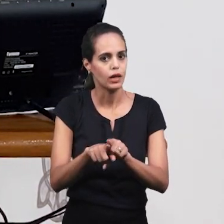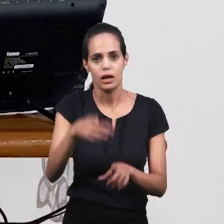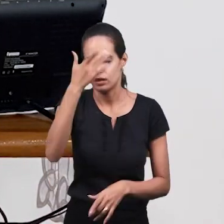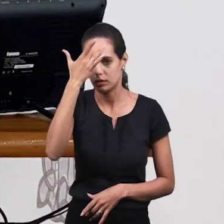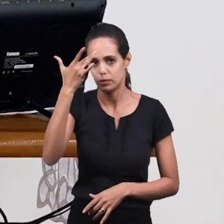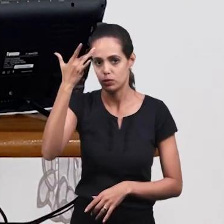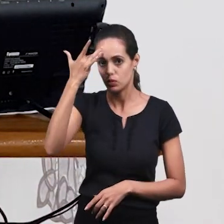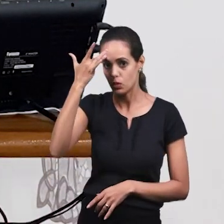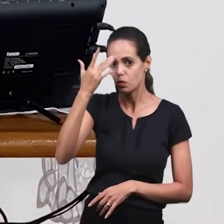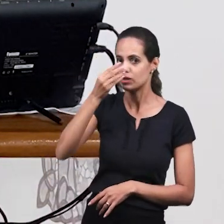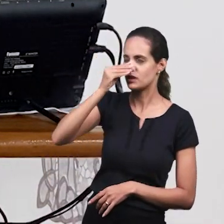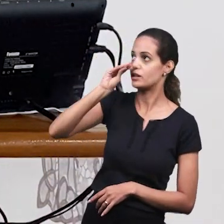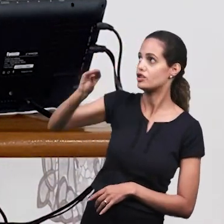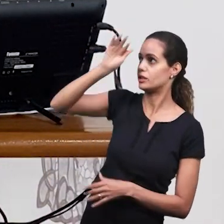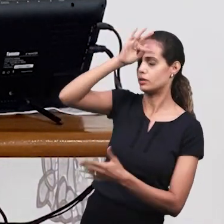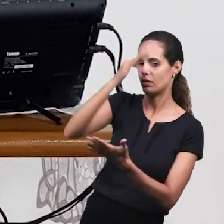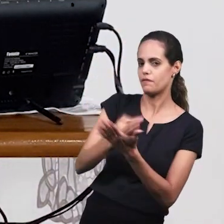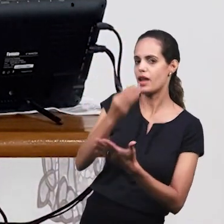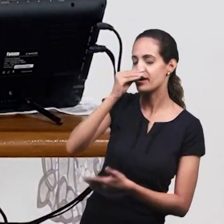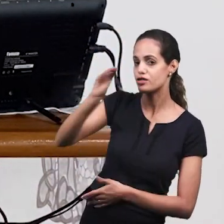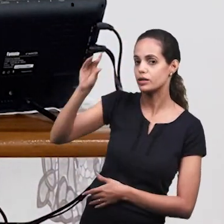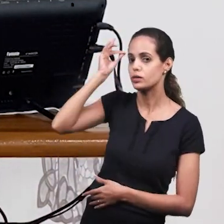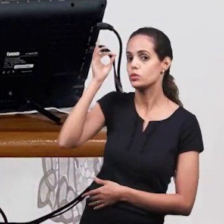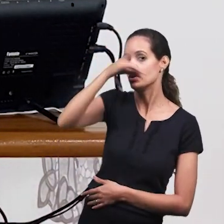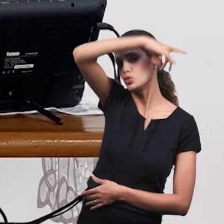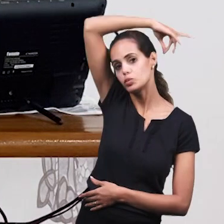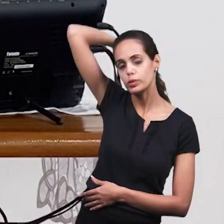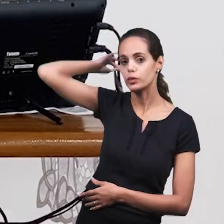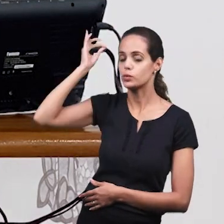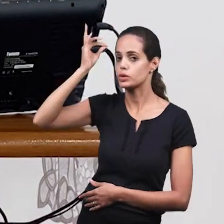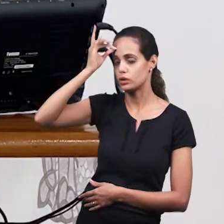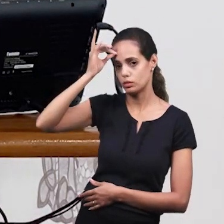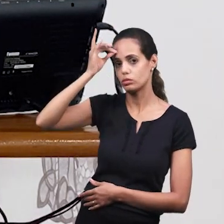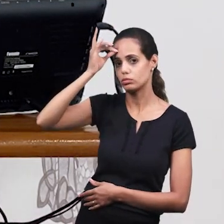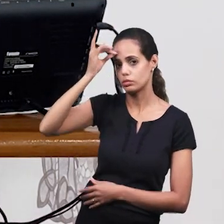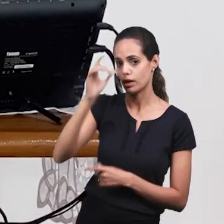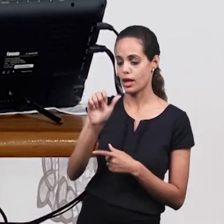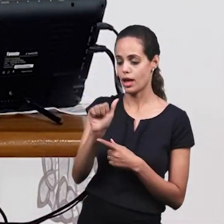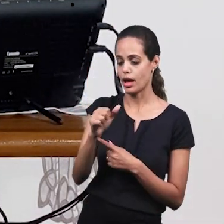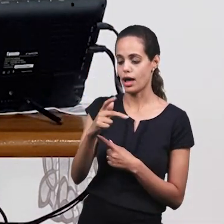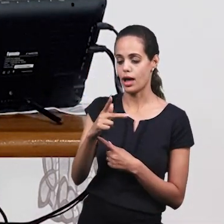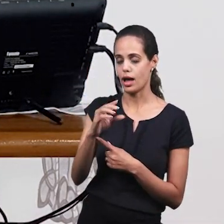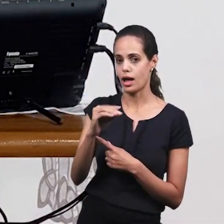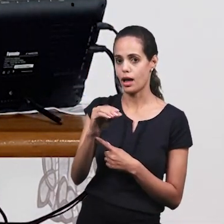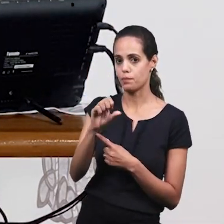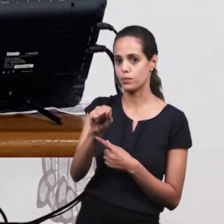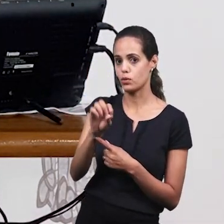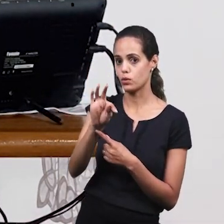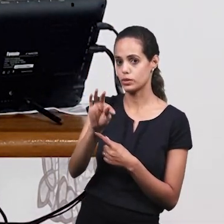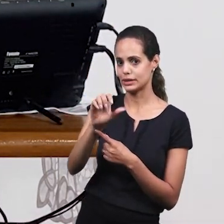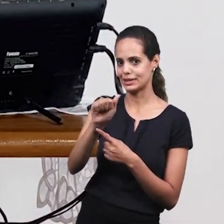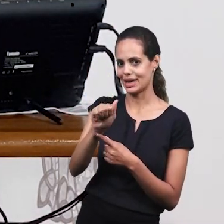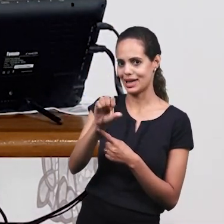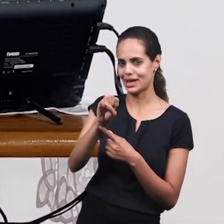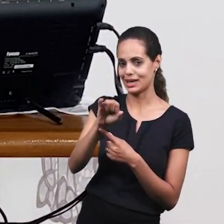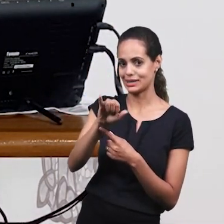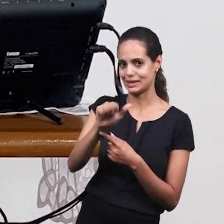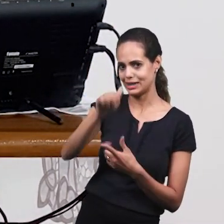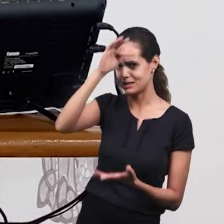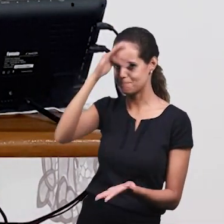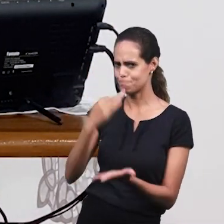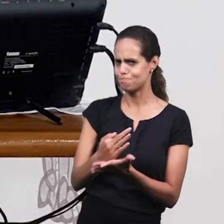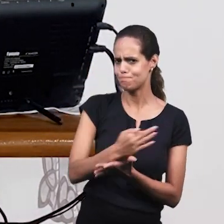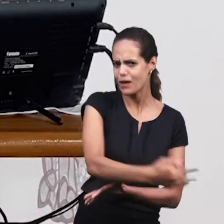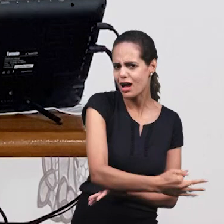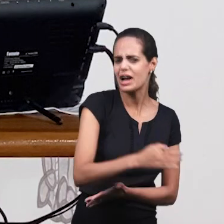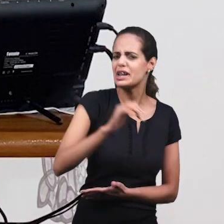de ces jours-là, où l'apostasie, elle a toujours été au milieu du peuple du Seigneur, au milieu de l'Église. Vous voyez qu'avec cette attitude, avec